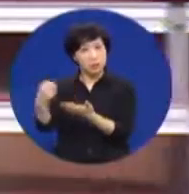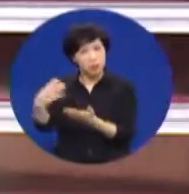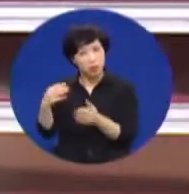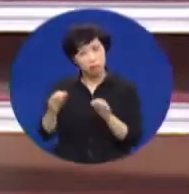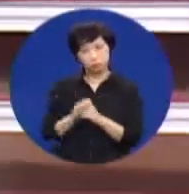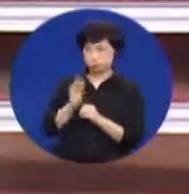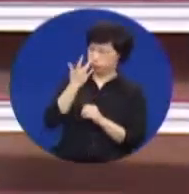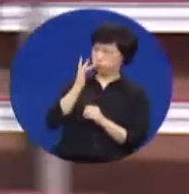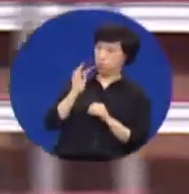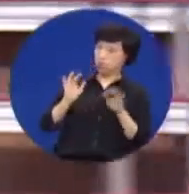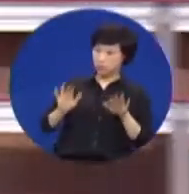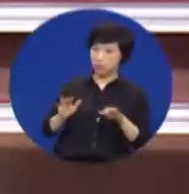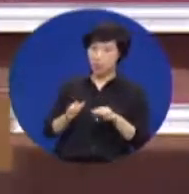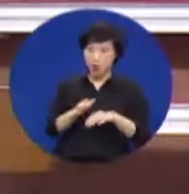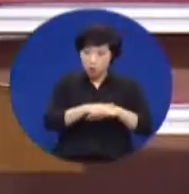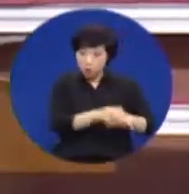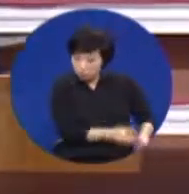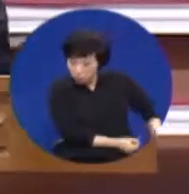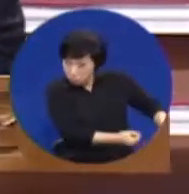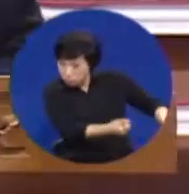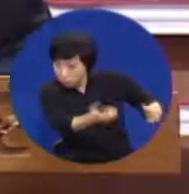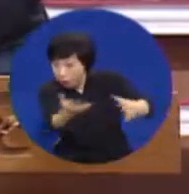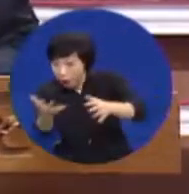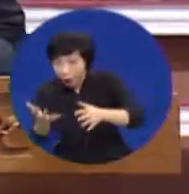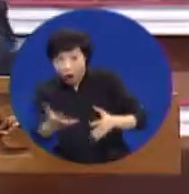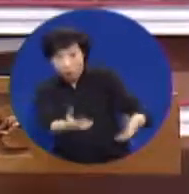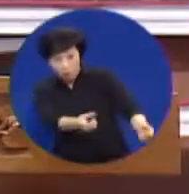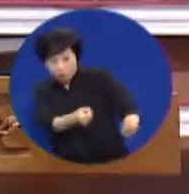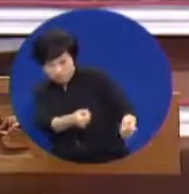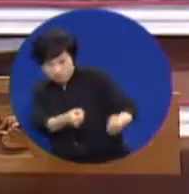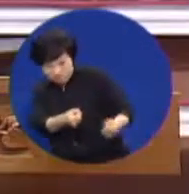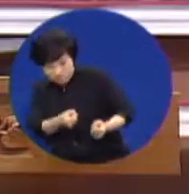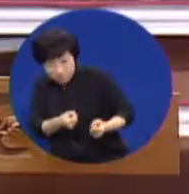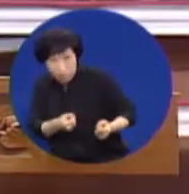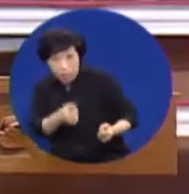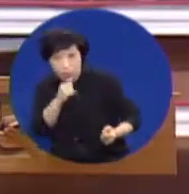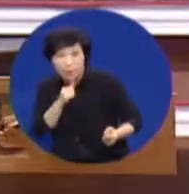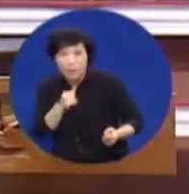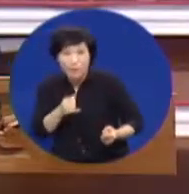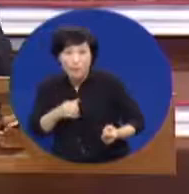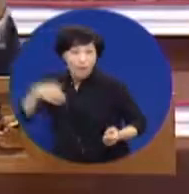막 고기가 잡히는 거야. 야, 이런 분이